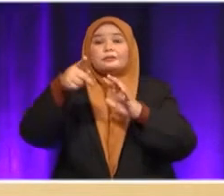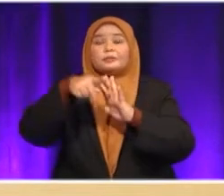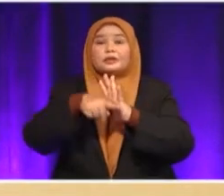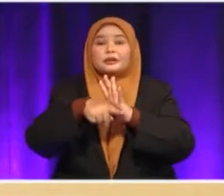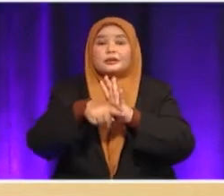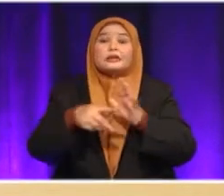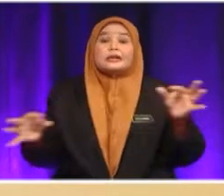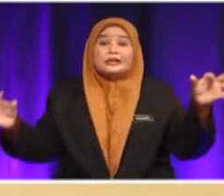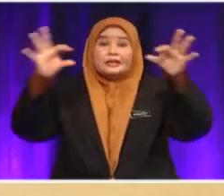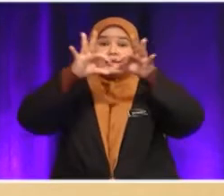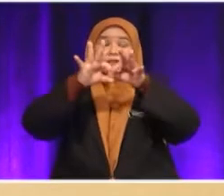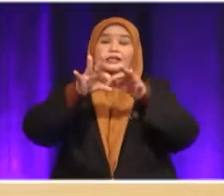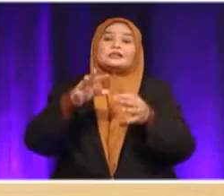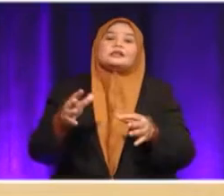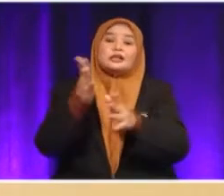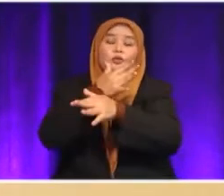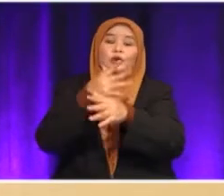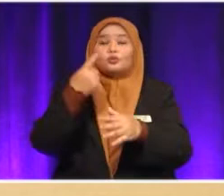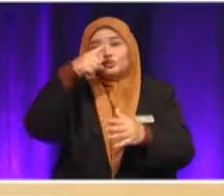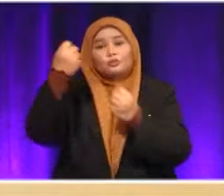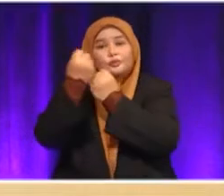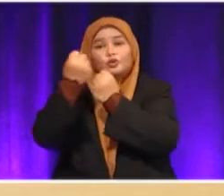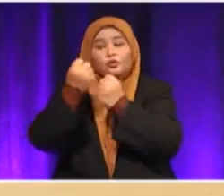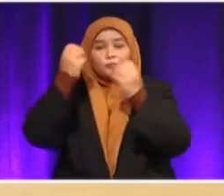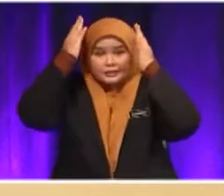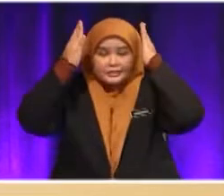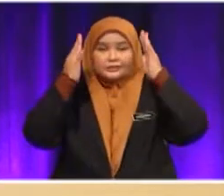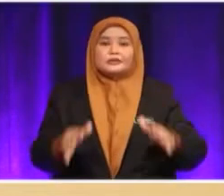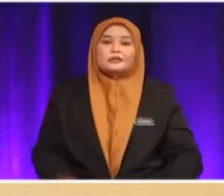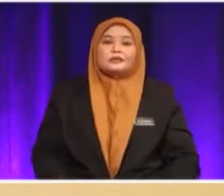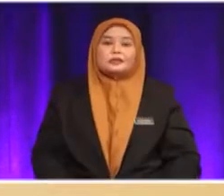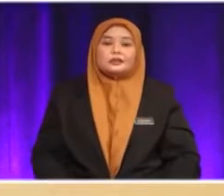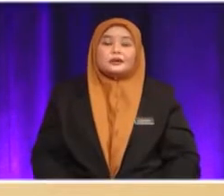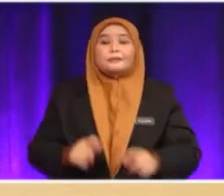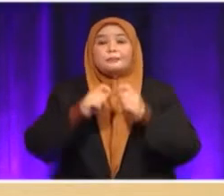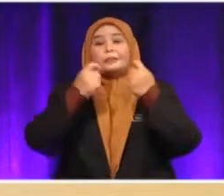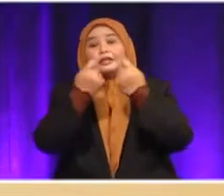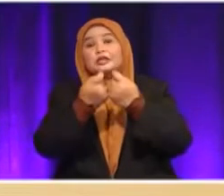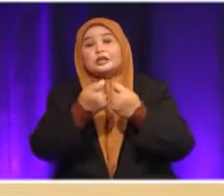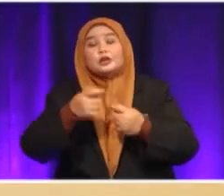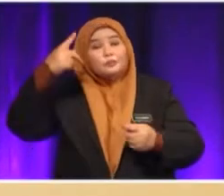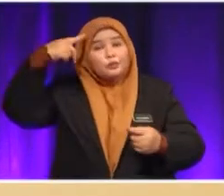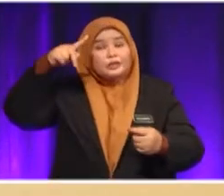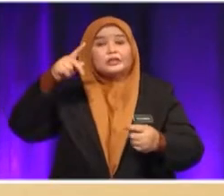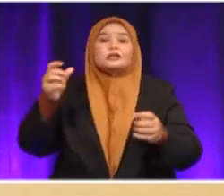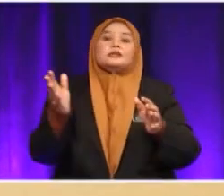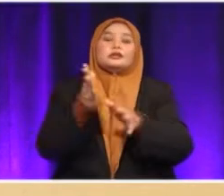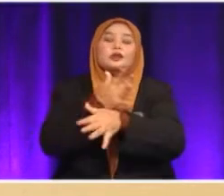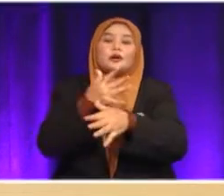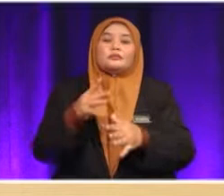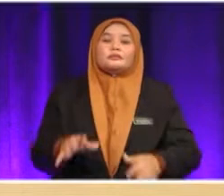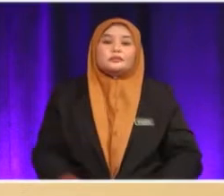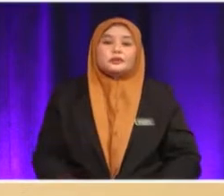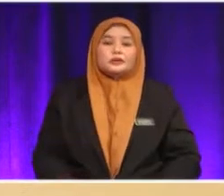Serawak untuk menyokong Malaysia dan Patih politik selawat menumbuhkan gabungan menyokong Malaysia